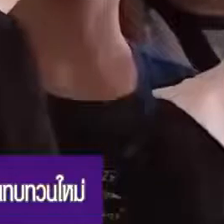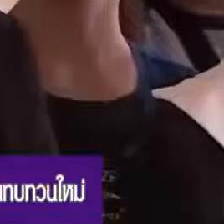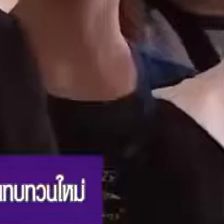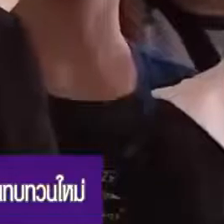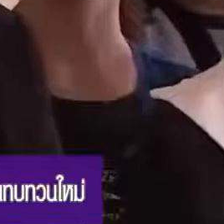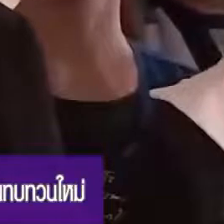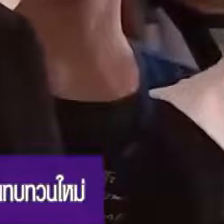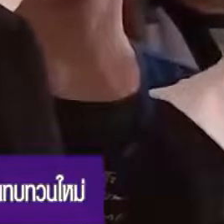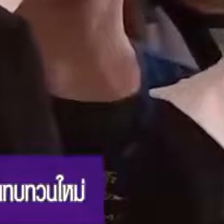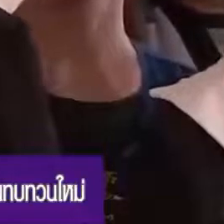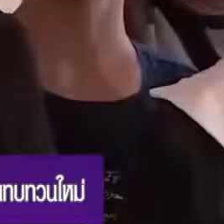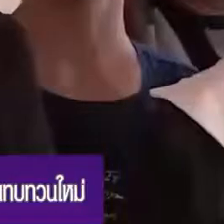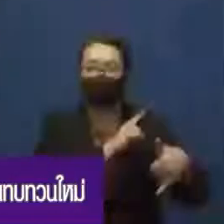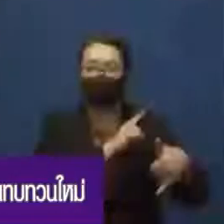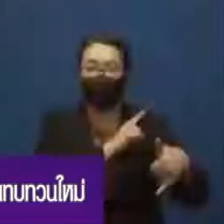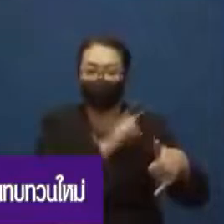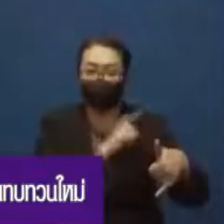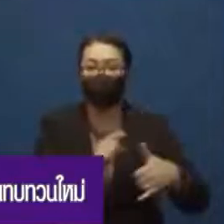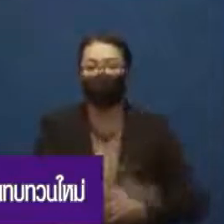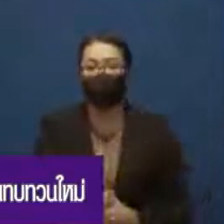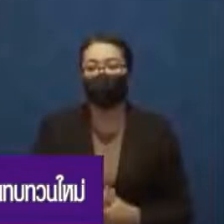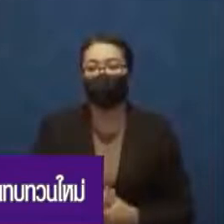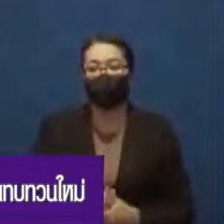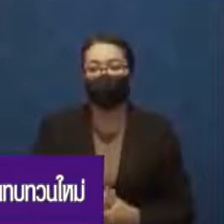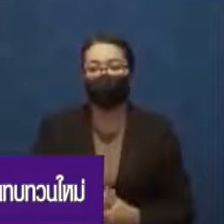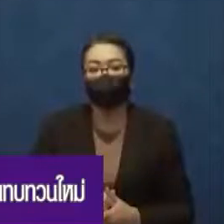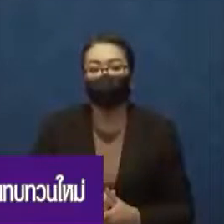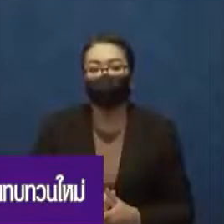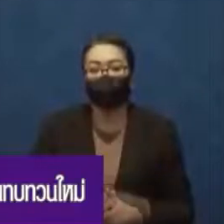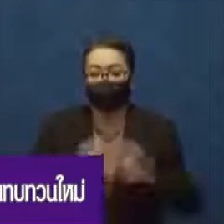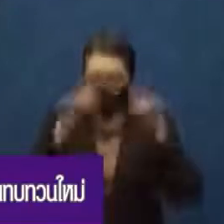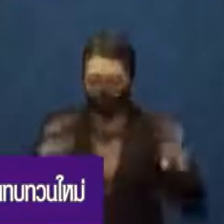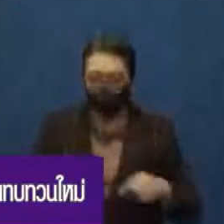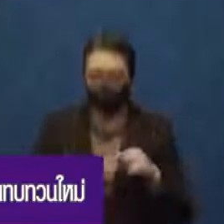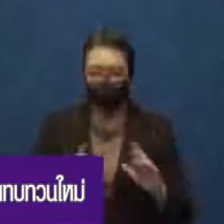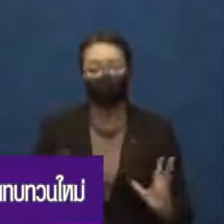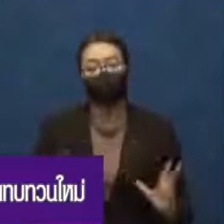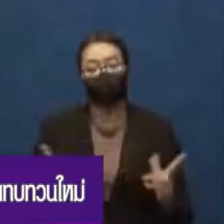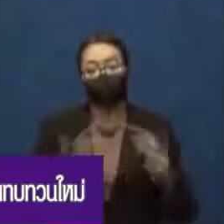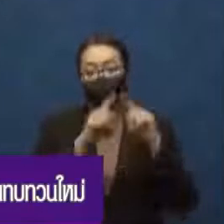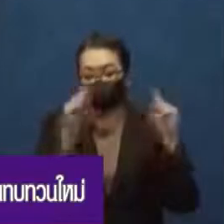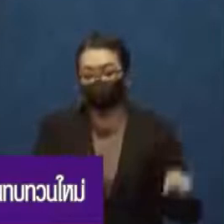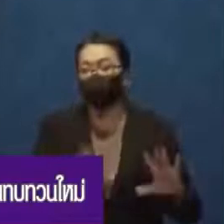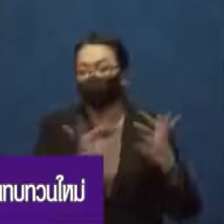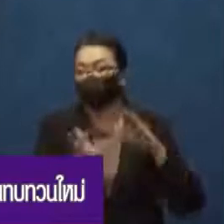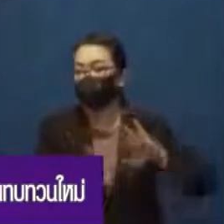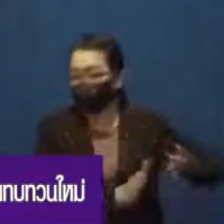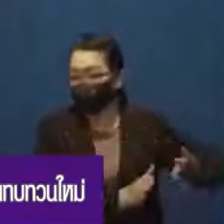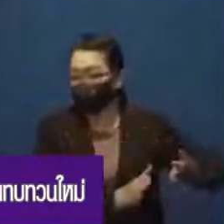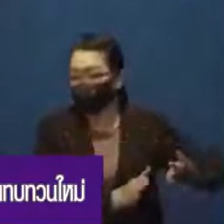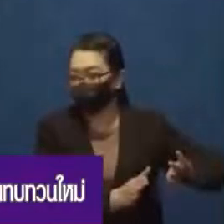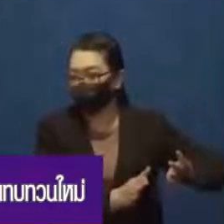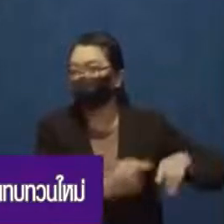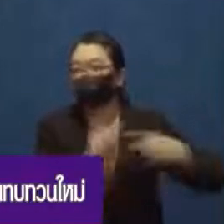มเพียงเห็นว่านักการเมืองยุคใหม่หลายคนมีไฟมีพลังแต่น่าจะขาดที่ปรึกษาไม่มีใครเป็นไอดอล